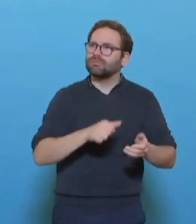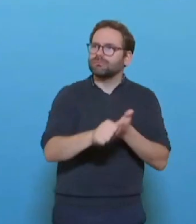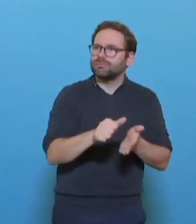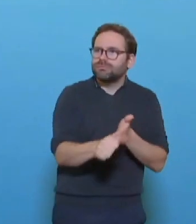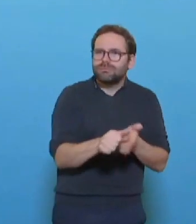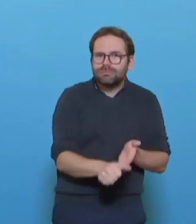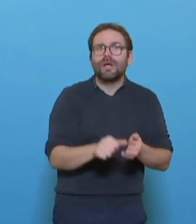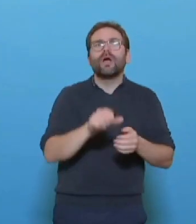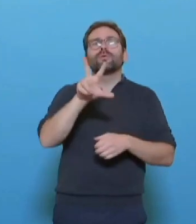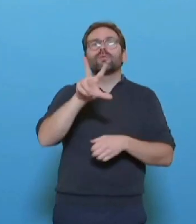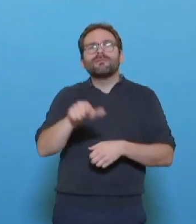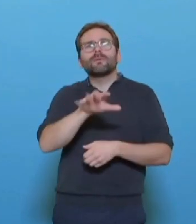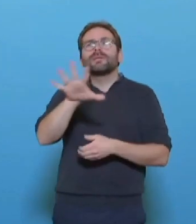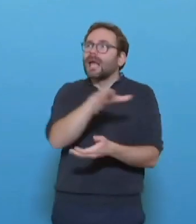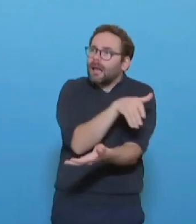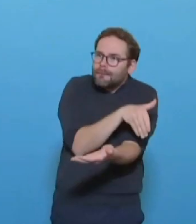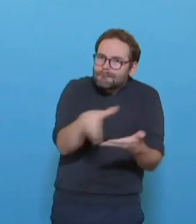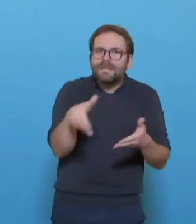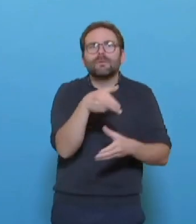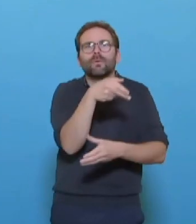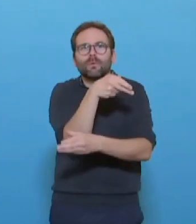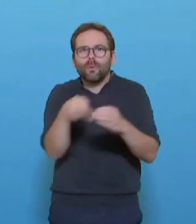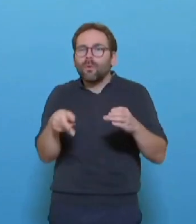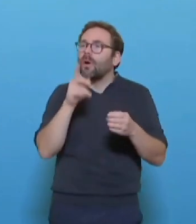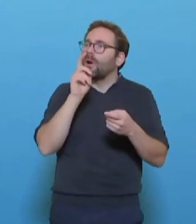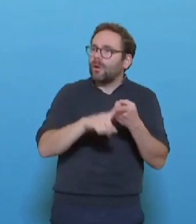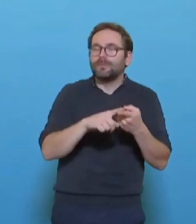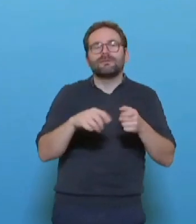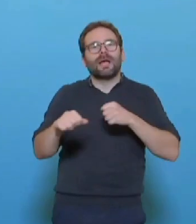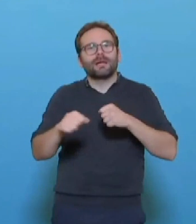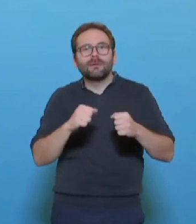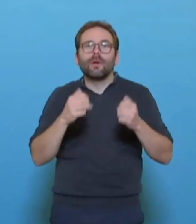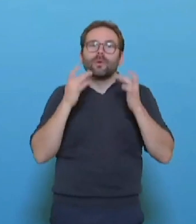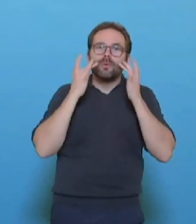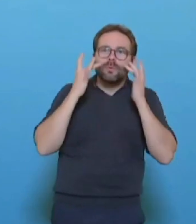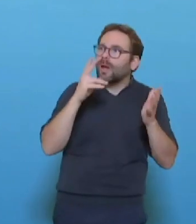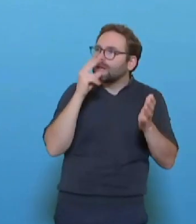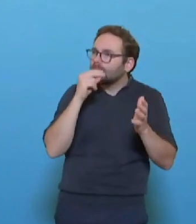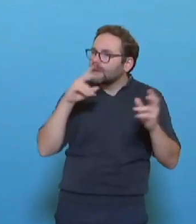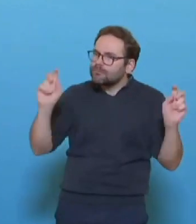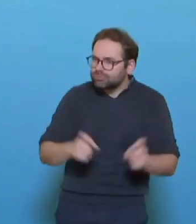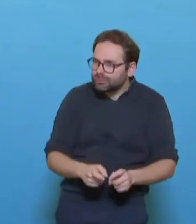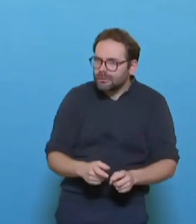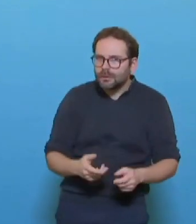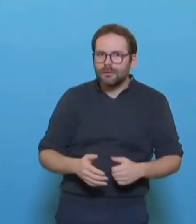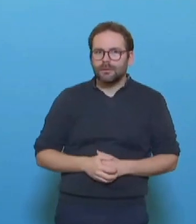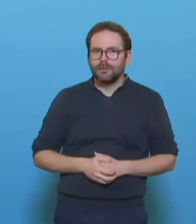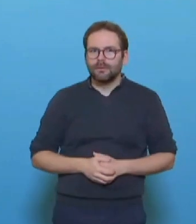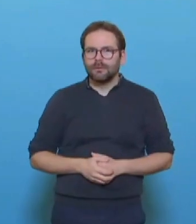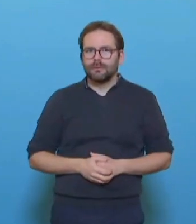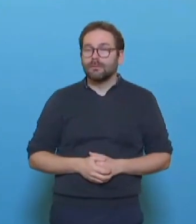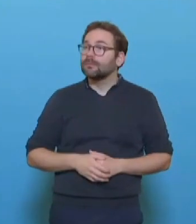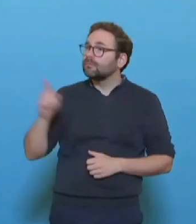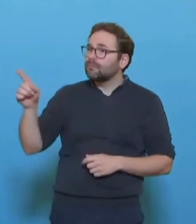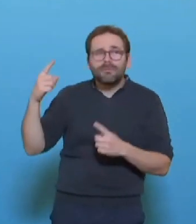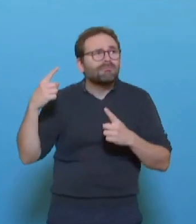millions d'argent public régional pour les acteurs culturels nantais, après qu'il n'ait jamais contesté